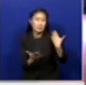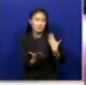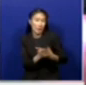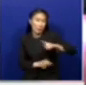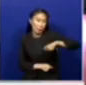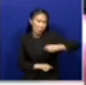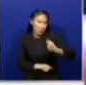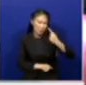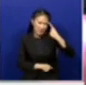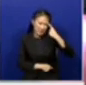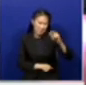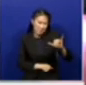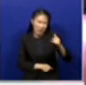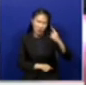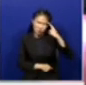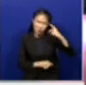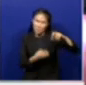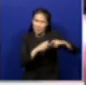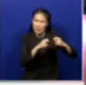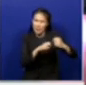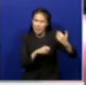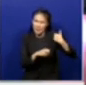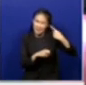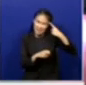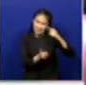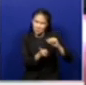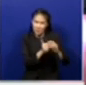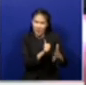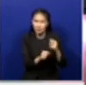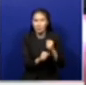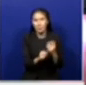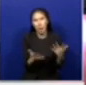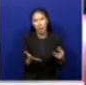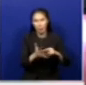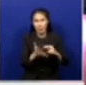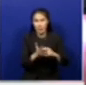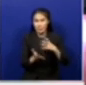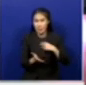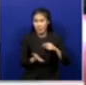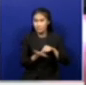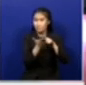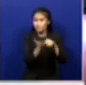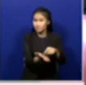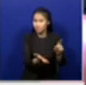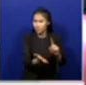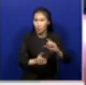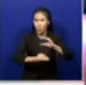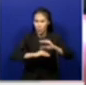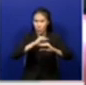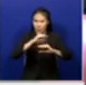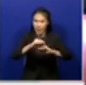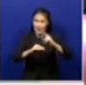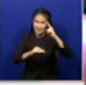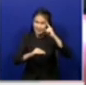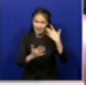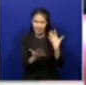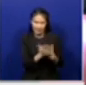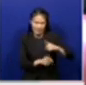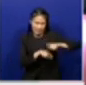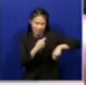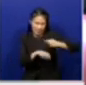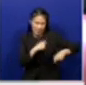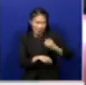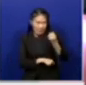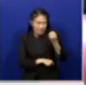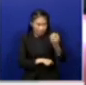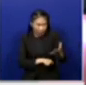ว่ามันมีปัญหามันไม่มีทางทันการแน่นอนเพราะฉะนั้นผมอยากเสนอให้โครงการที่ต้องใช้เงินจำนวนมากๆอย่างเงี้ย